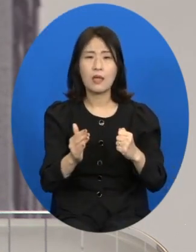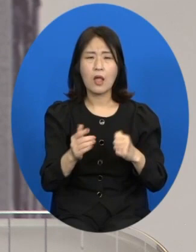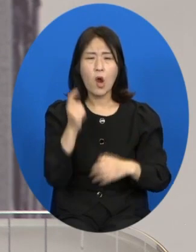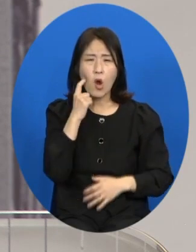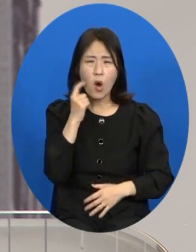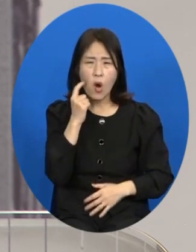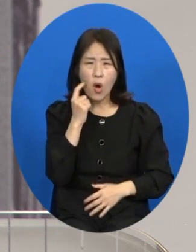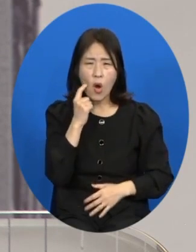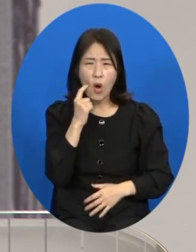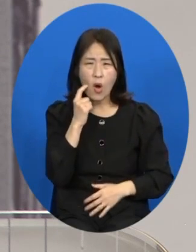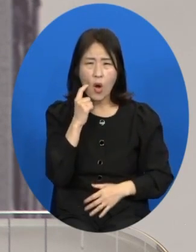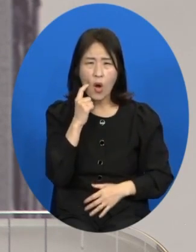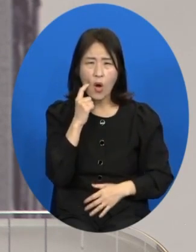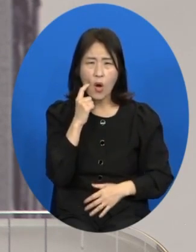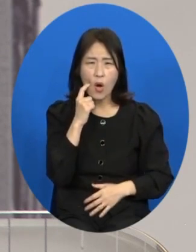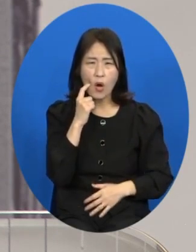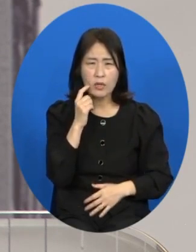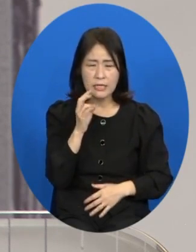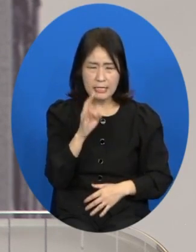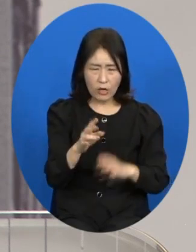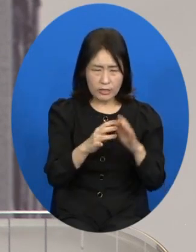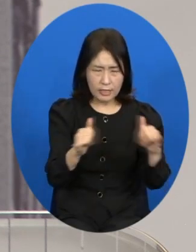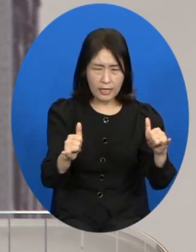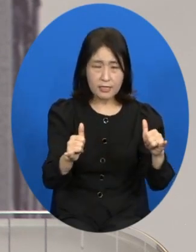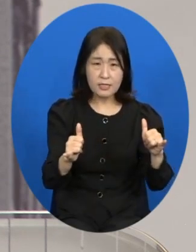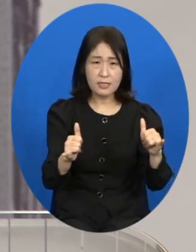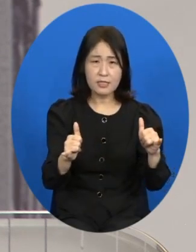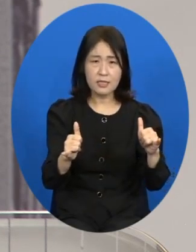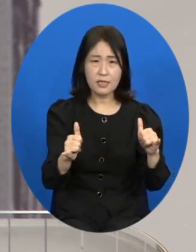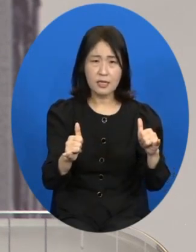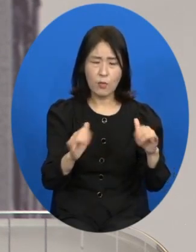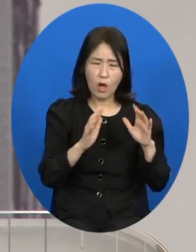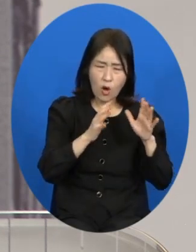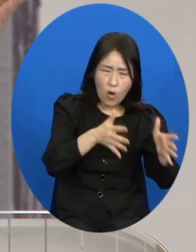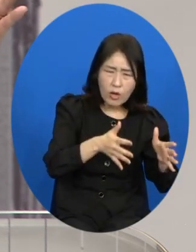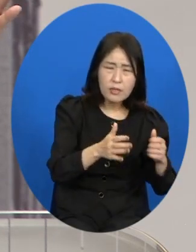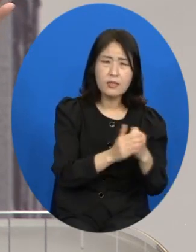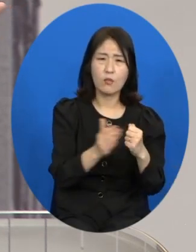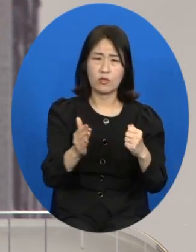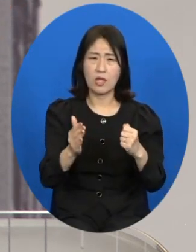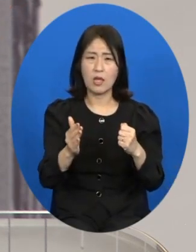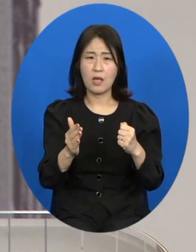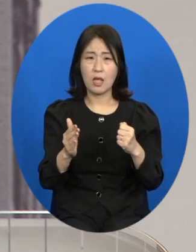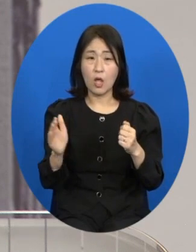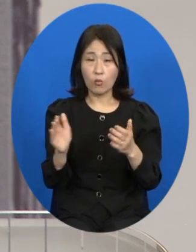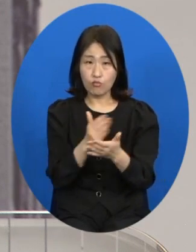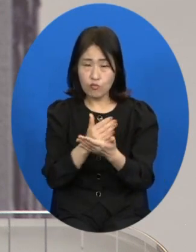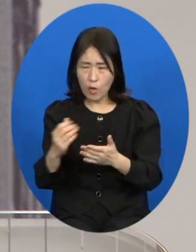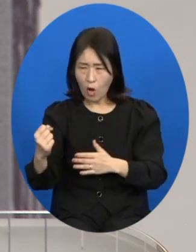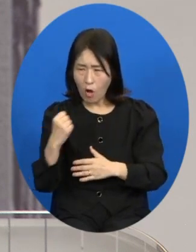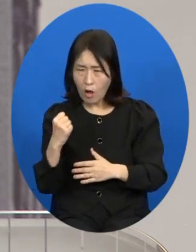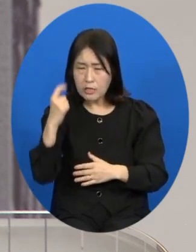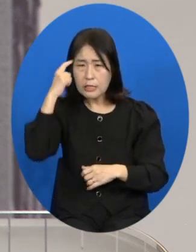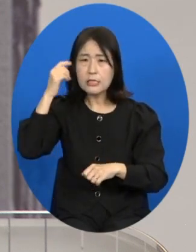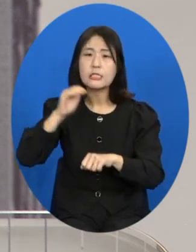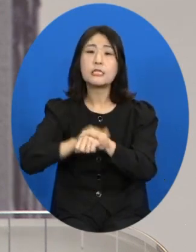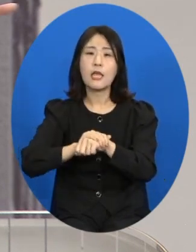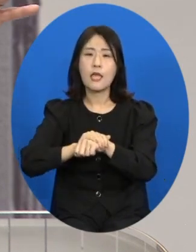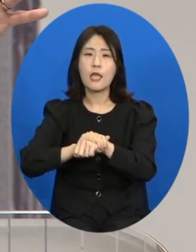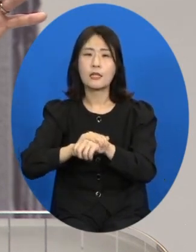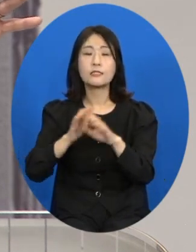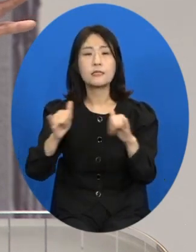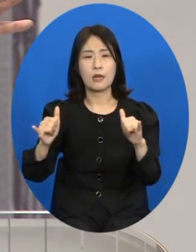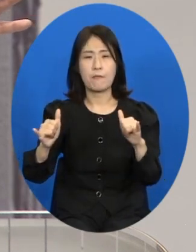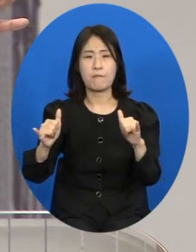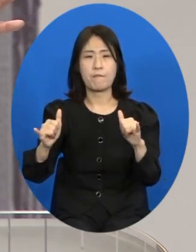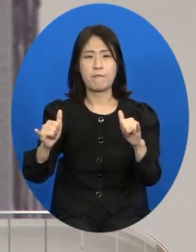깨어 있어서 속지 않으면 분력 있는 지혜 있는 자가 되어야 된다는 것이죠 지혜 있는 자는 기다릴